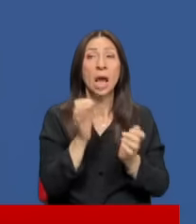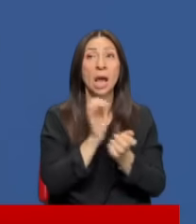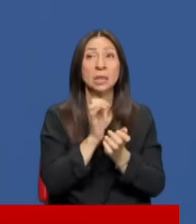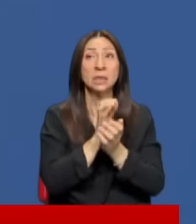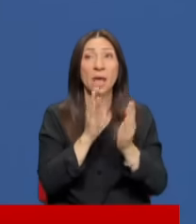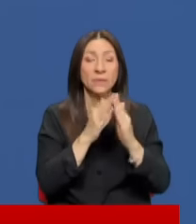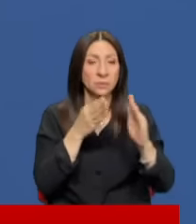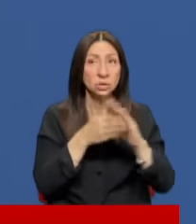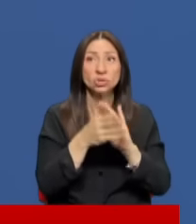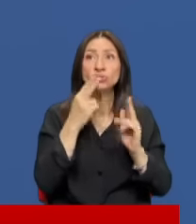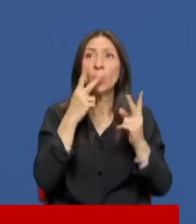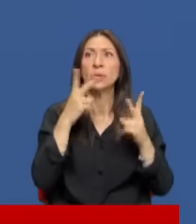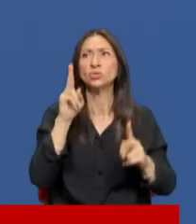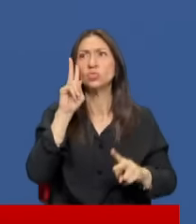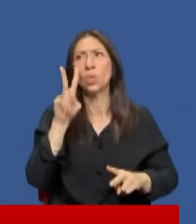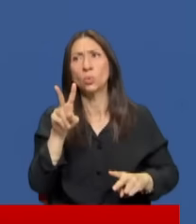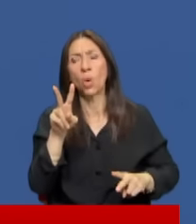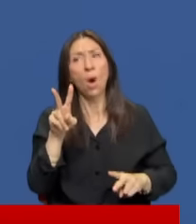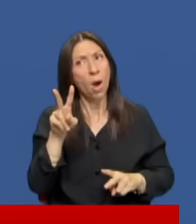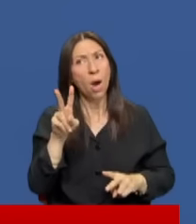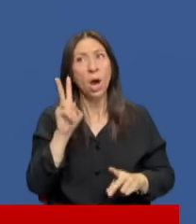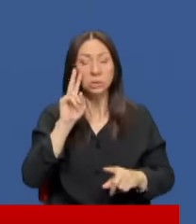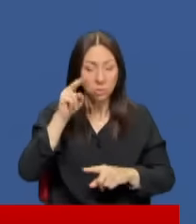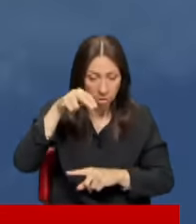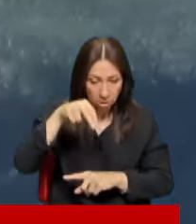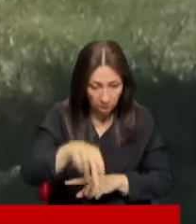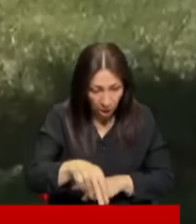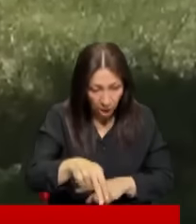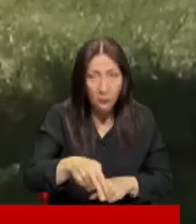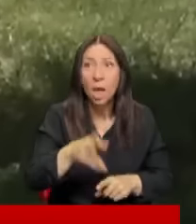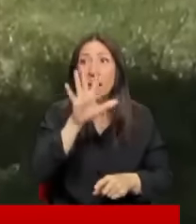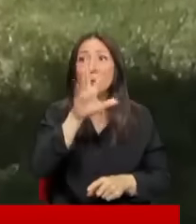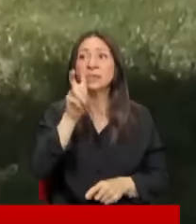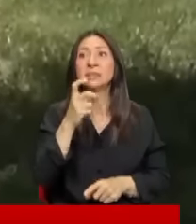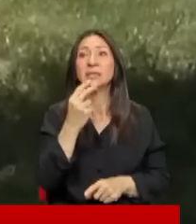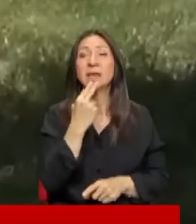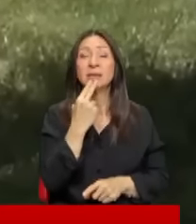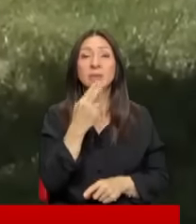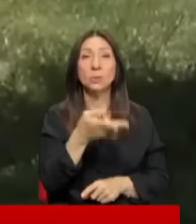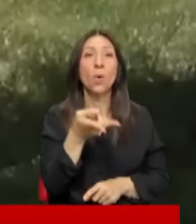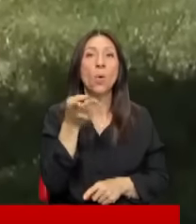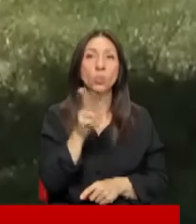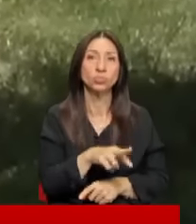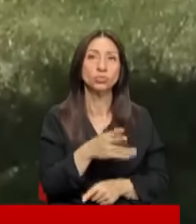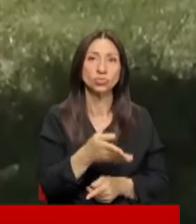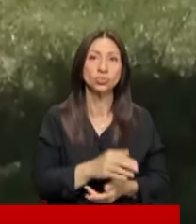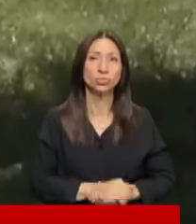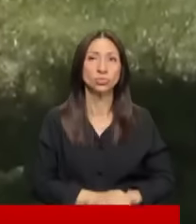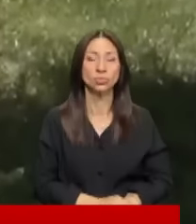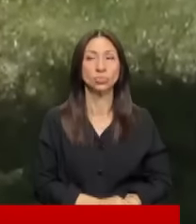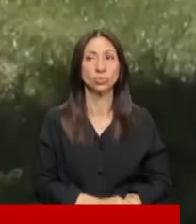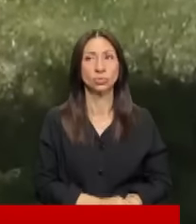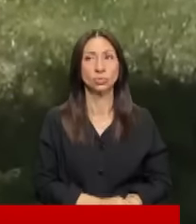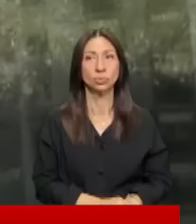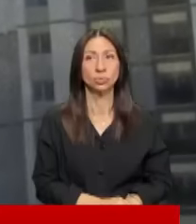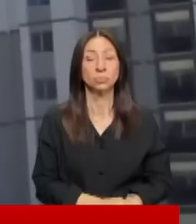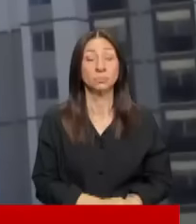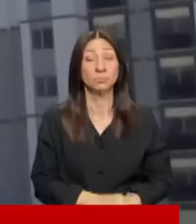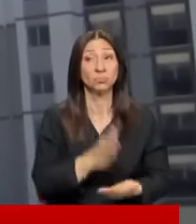eve girdiğinde camın açık olduğunu gördü. Aşağı baktıklarında 58 yaşındaki kadının cansız bedeniyle